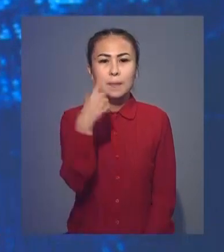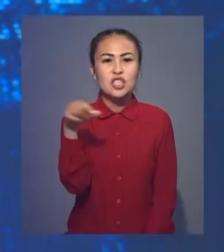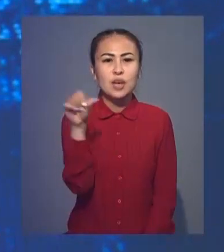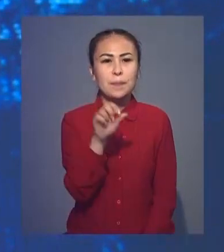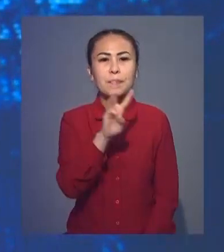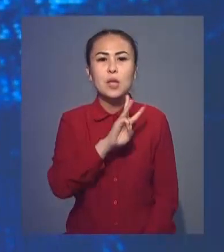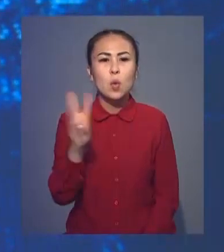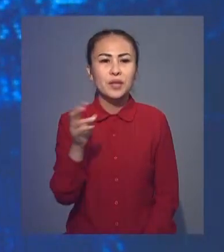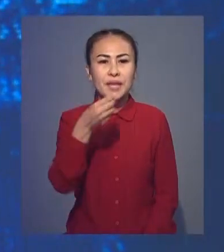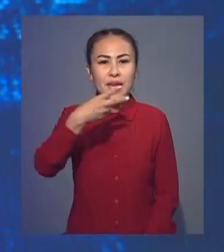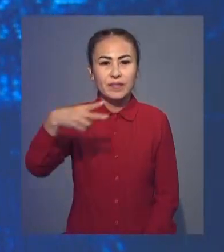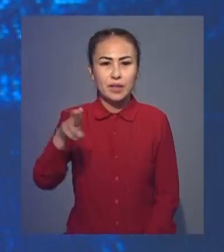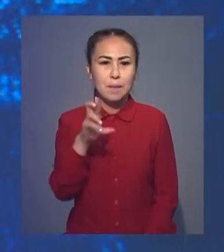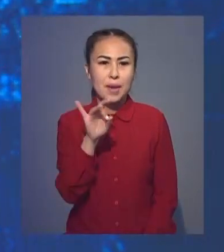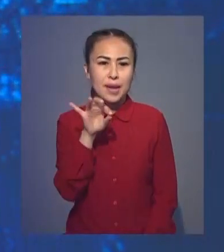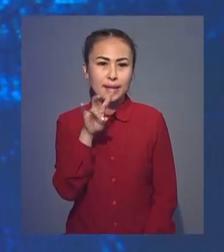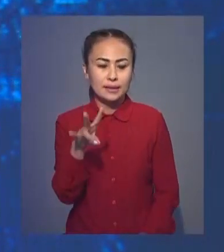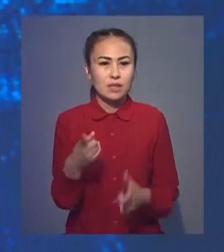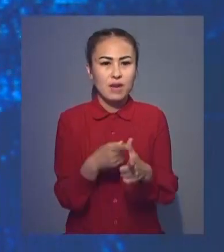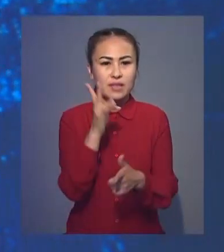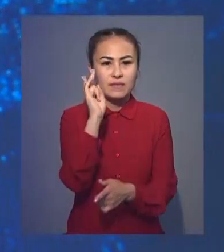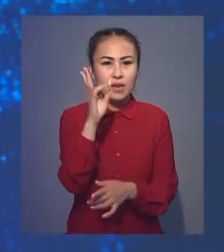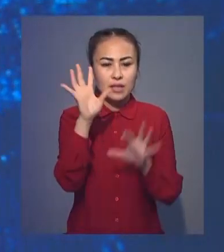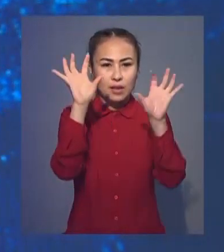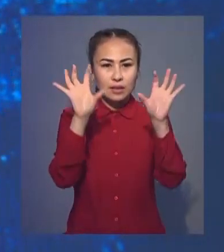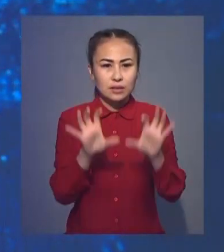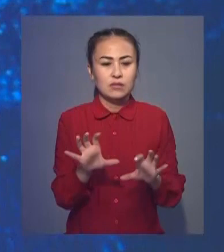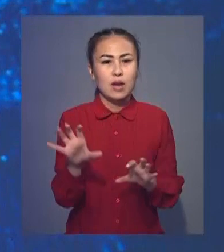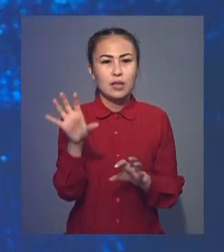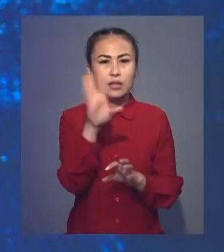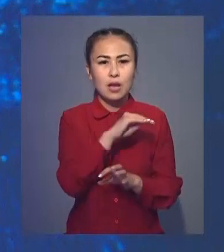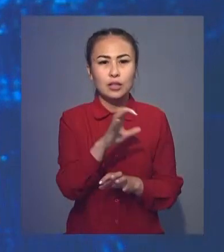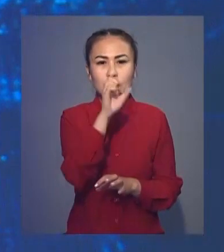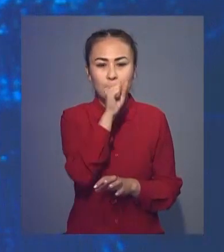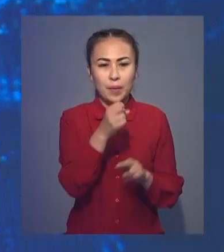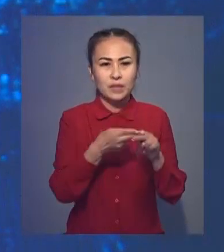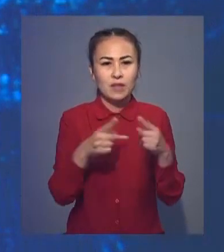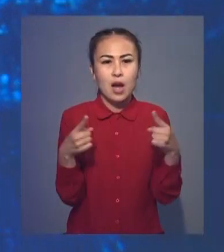1,5 миллион евро. Берлин билік өкілдері пәтерді заңсыз жалға берген иелерінен